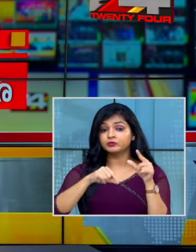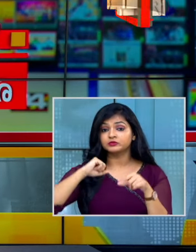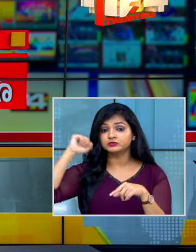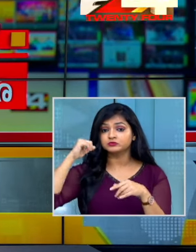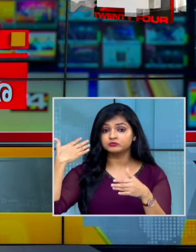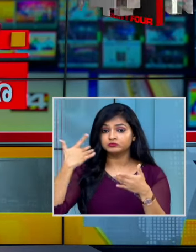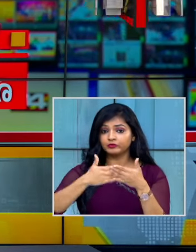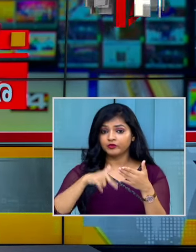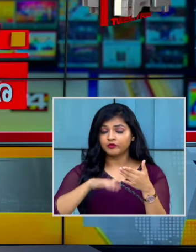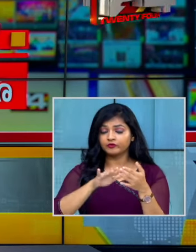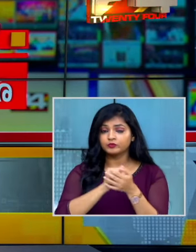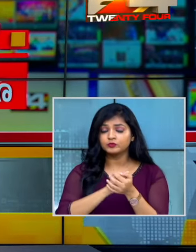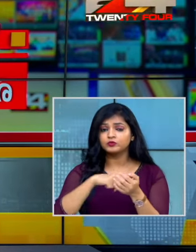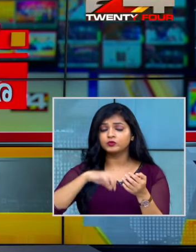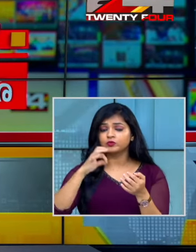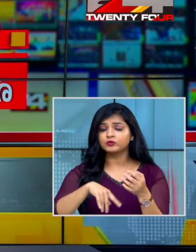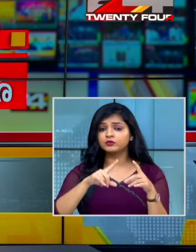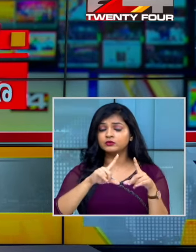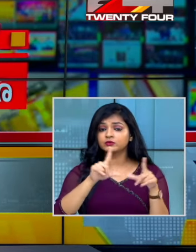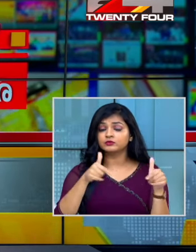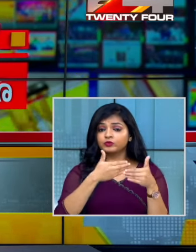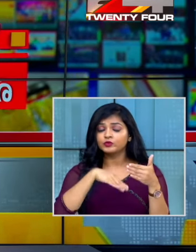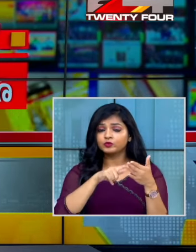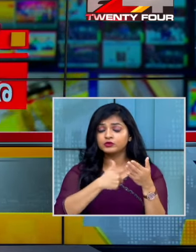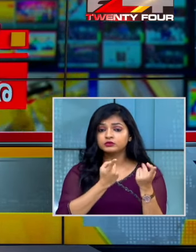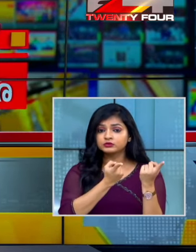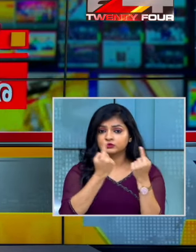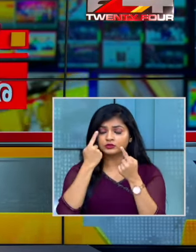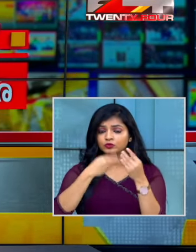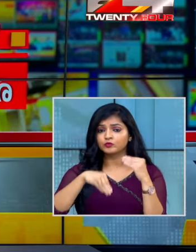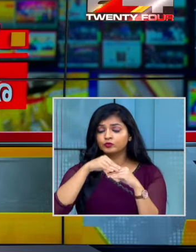ഇപ്പോൾ എന്തൊക്കെ പരിശോധന ഇപ്പോൾ നടക്കുന്നു? എന്തൊക്കെ കാര്യങ്ങൾ ബോധ്യപ്പെട്ടിട്ടുണ്ട്?